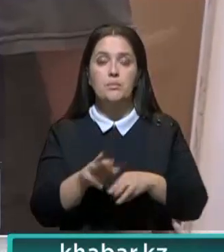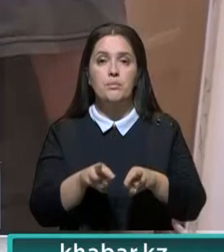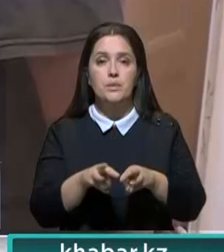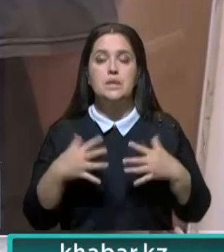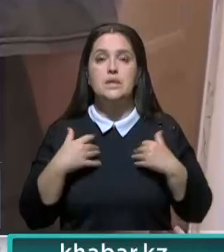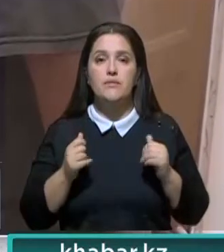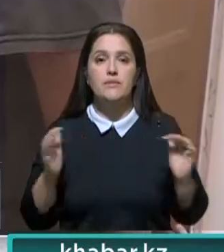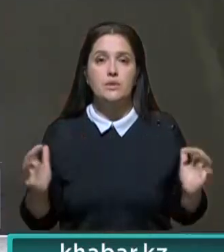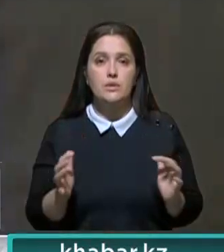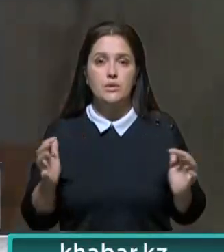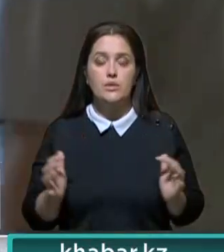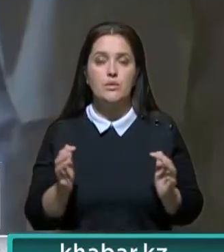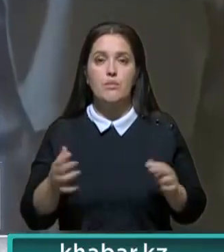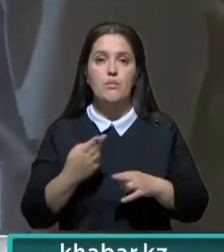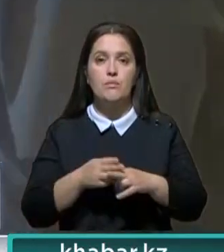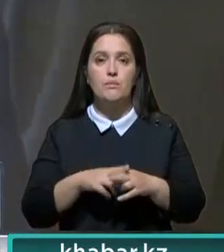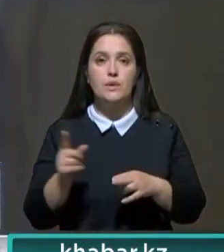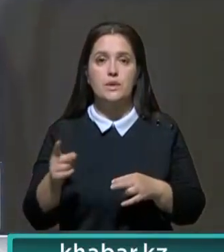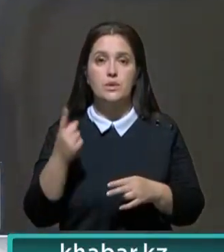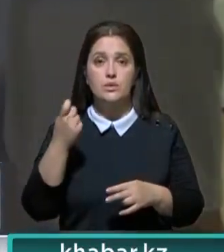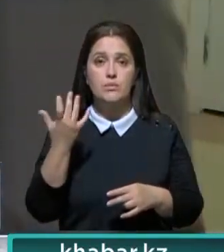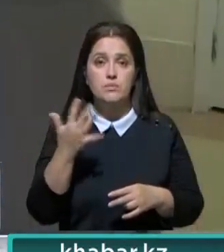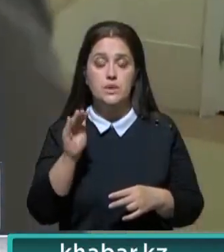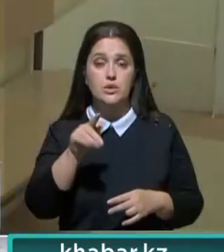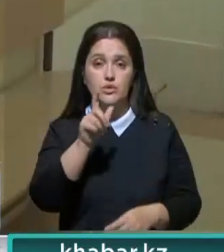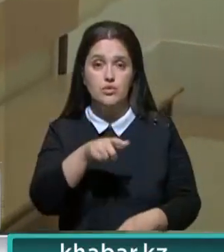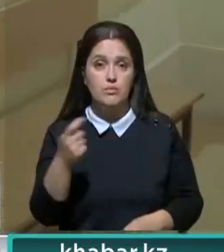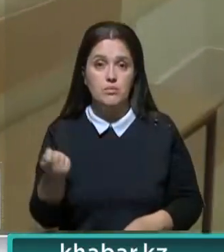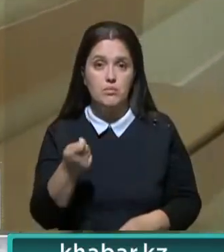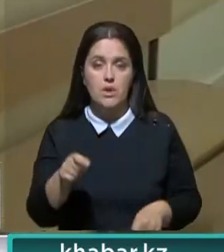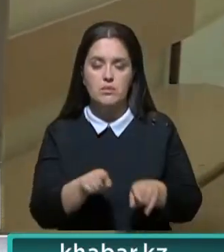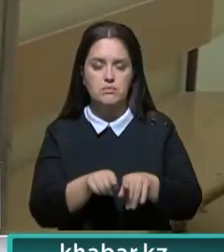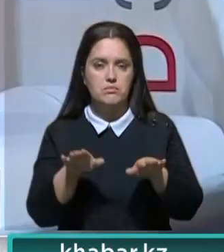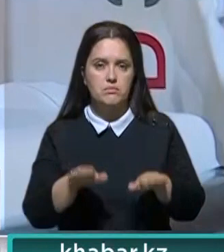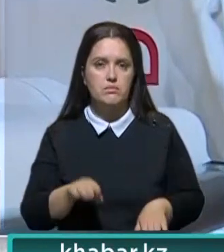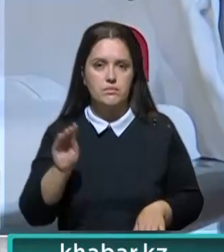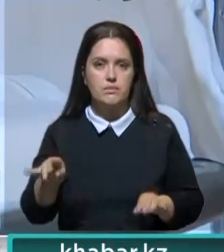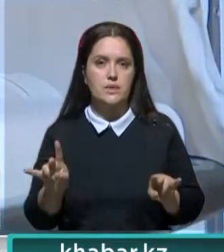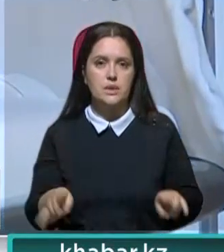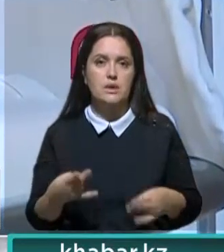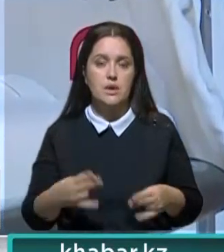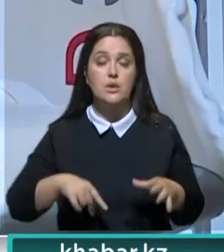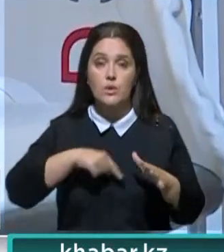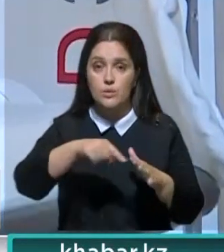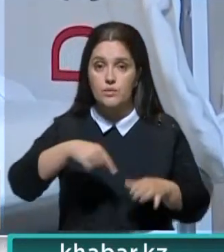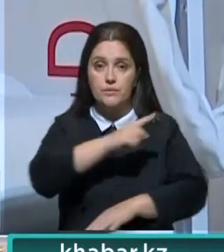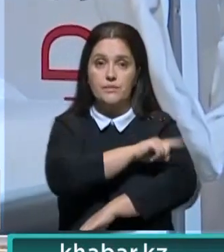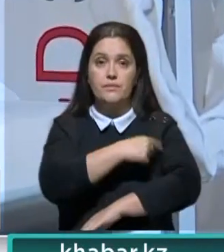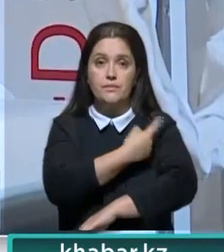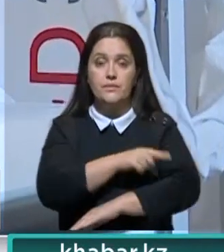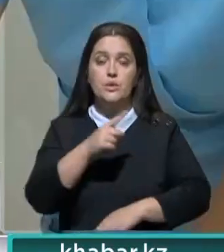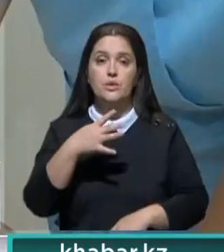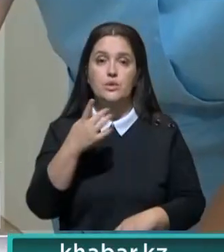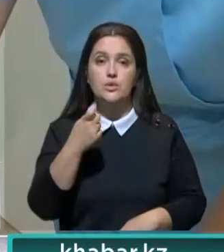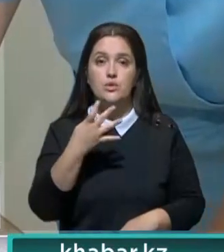здравоохранения документ гласит что в буона городах численностью населения менее 150 тысяч человек таких мест быть не должно хрунинской больницы сейчас приписано 142